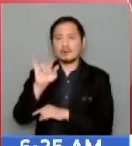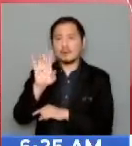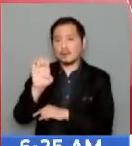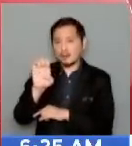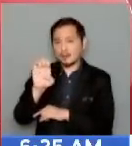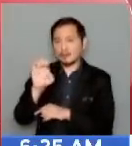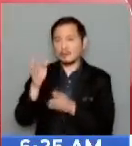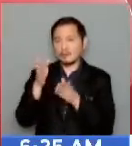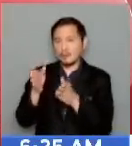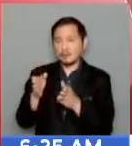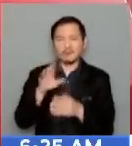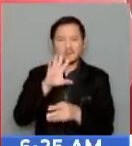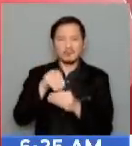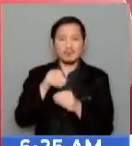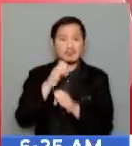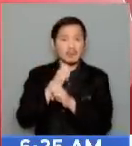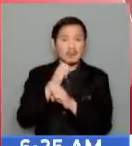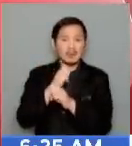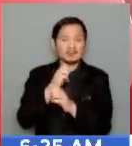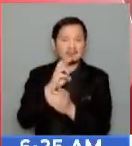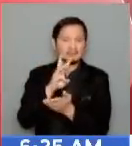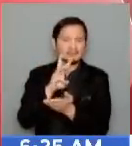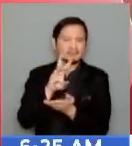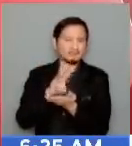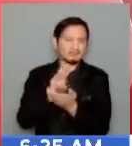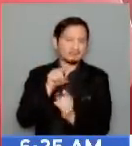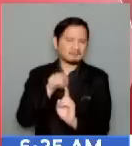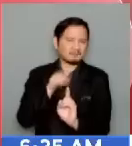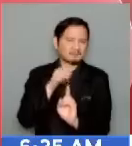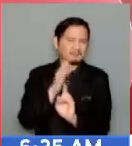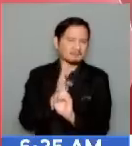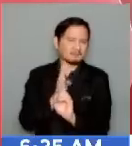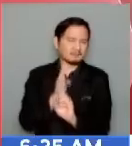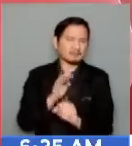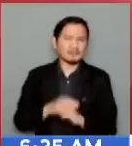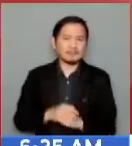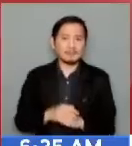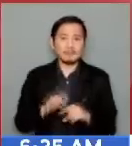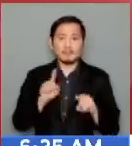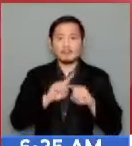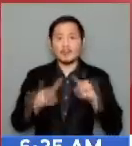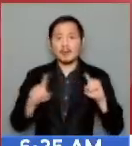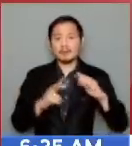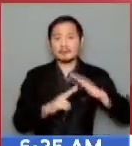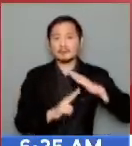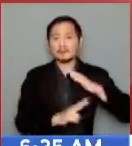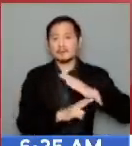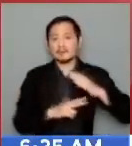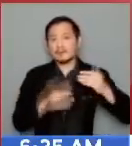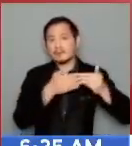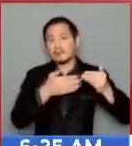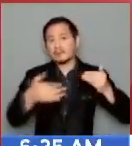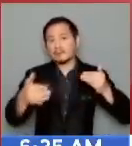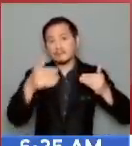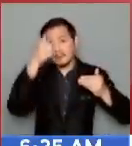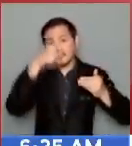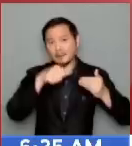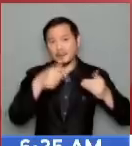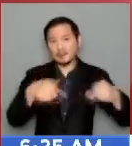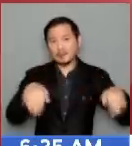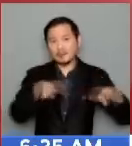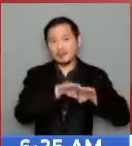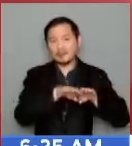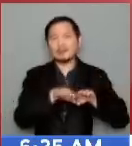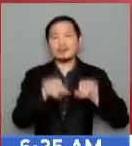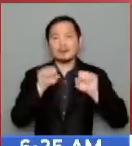natin. Pero pagkalagpas po ng tulay, sinsarado naman po itong tulay na ito, pwede pong kumaliwa yung